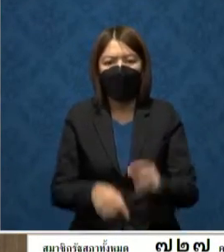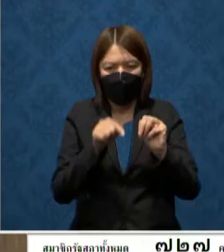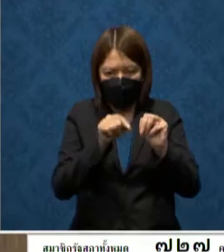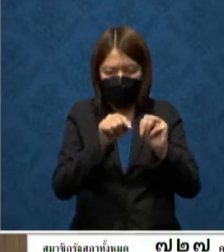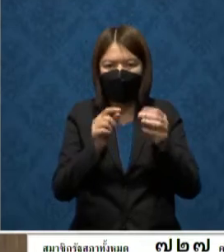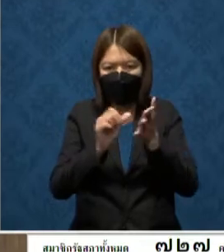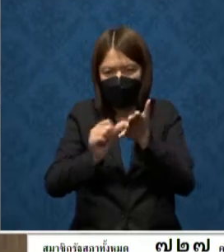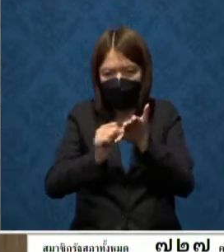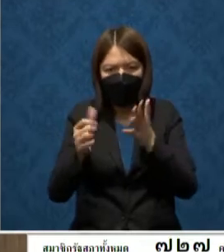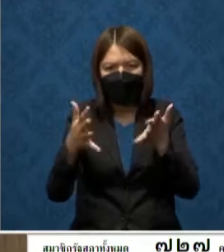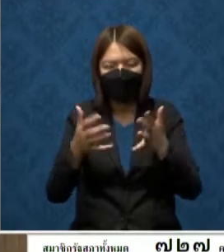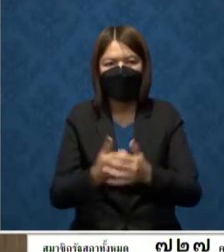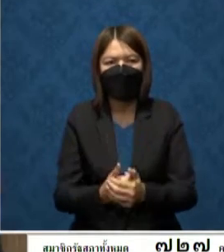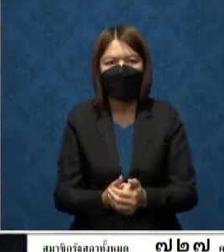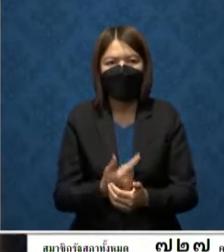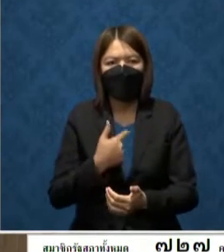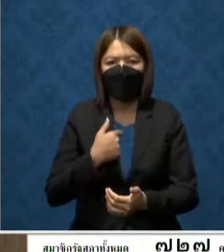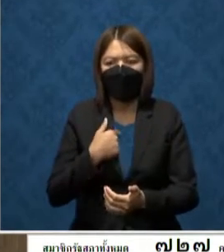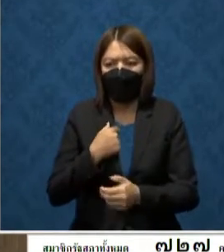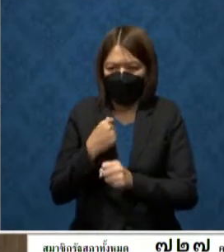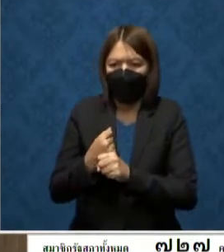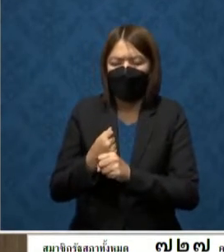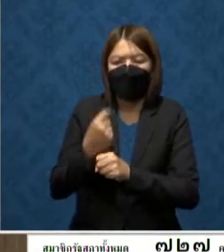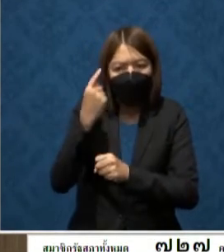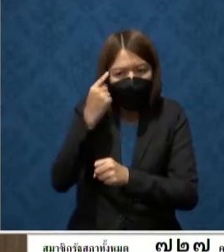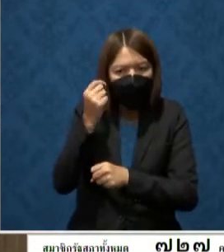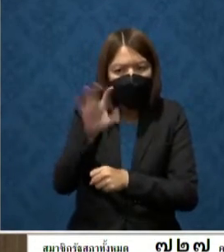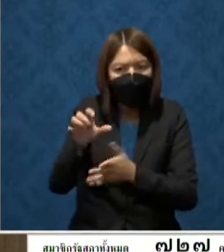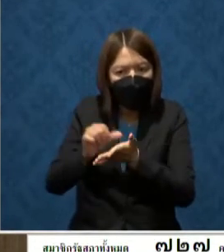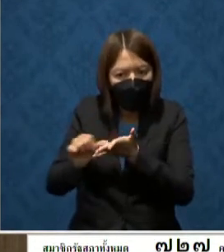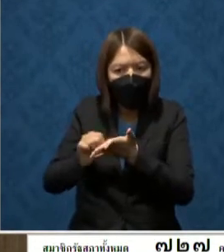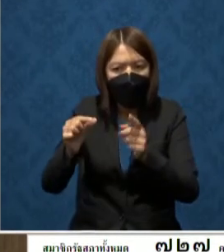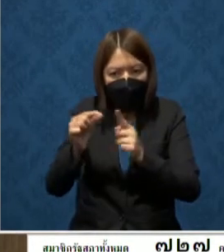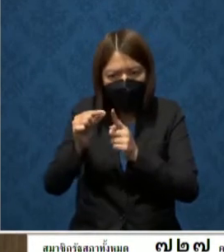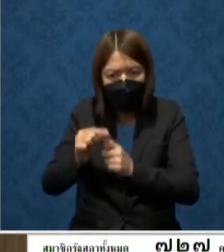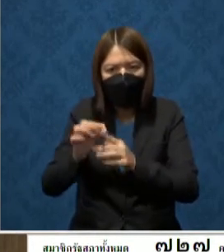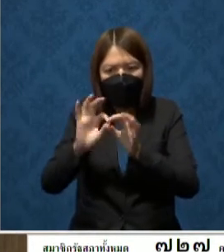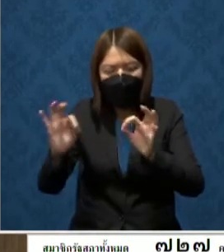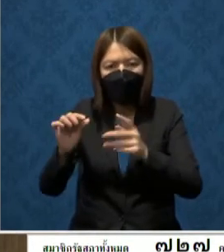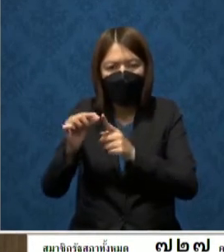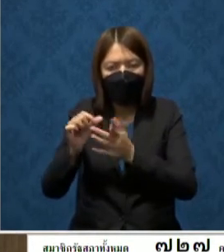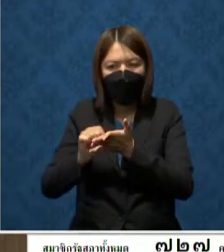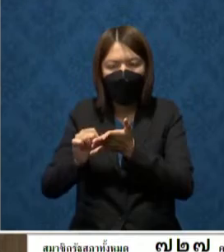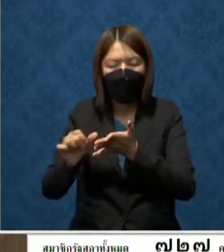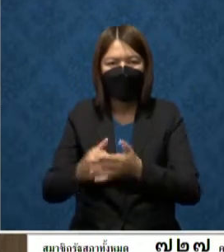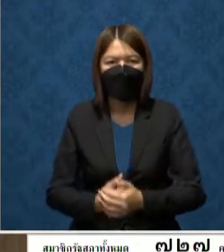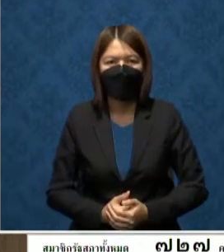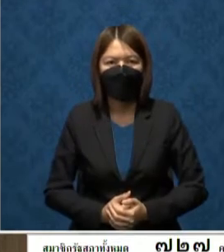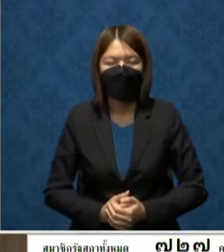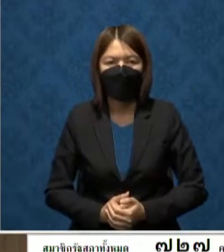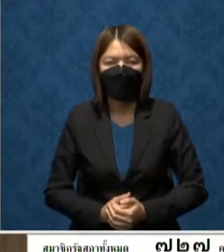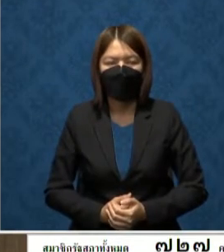ครับ แต่ผมสงวนคำแปร สงวนนี่คือสงวนมาตรา1นะครับ ครับ ครับตอนนี้ผมจะถามม